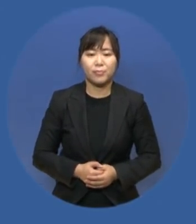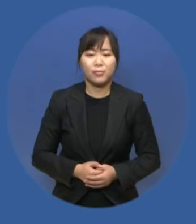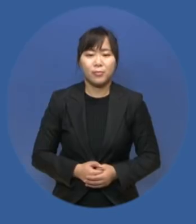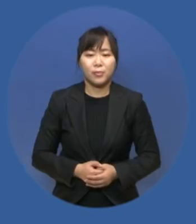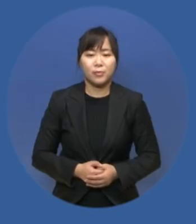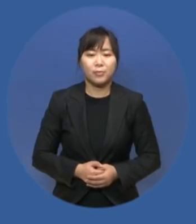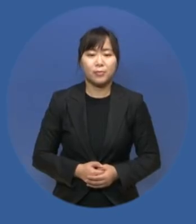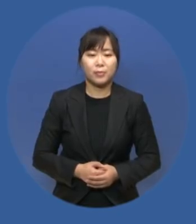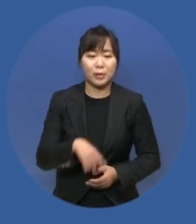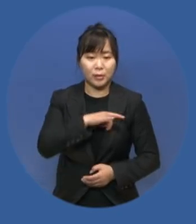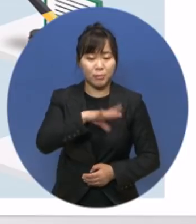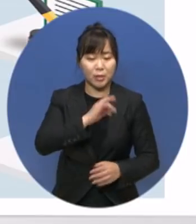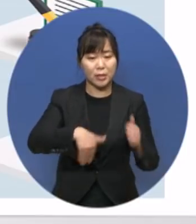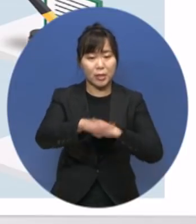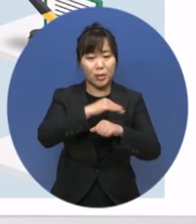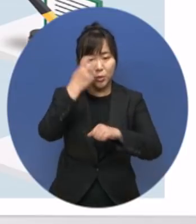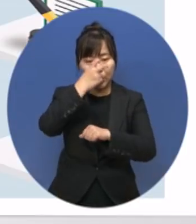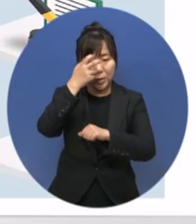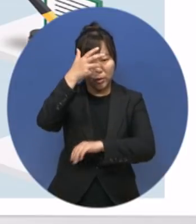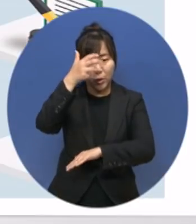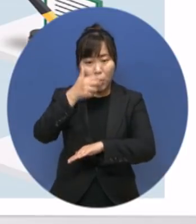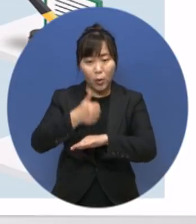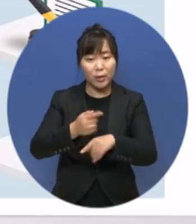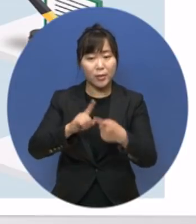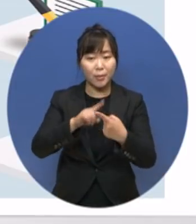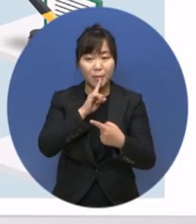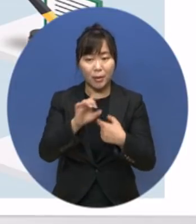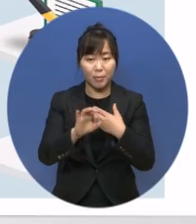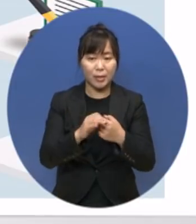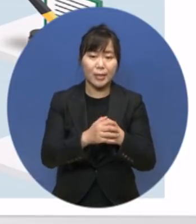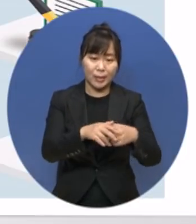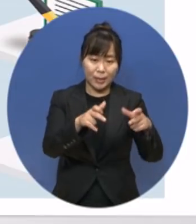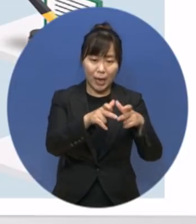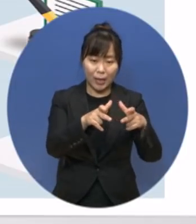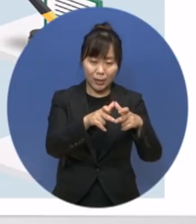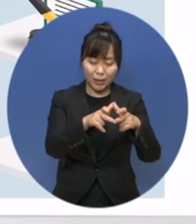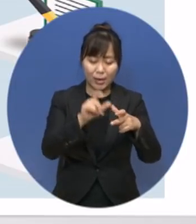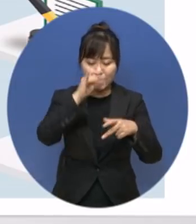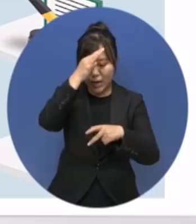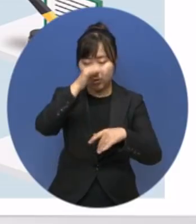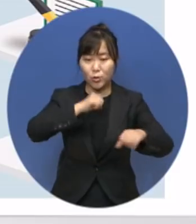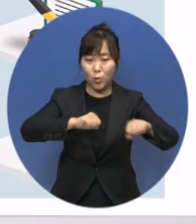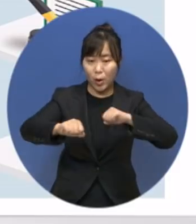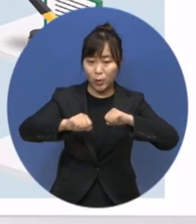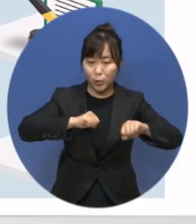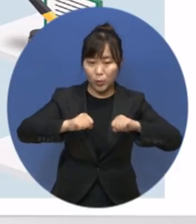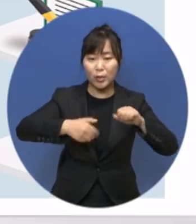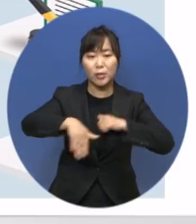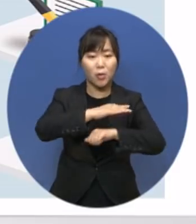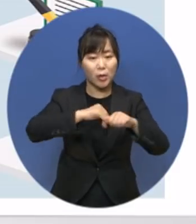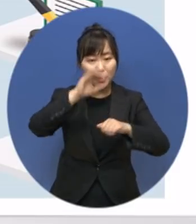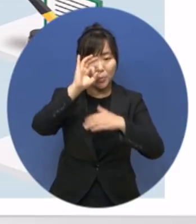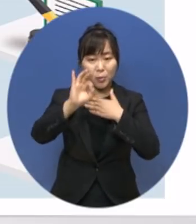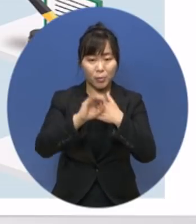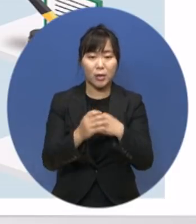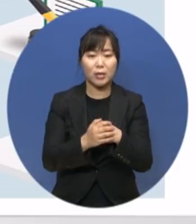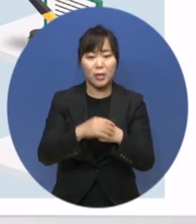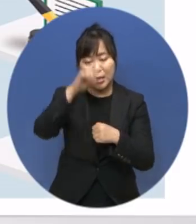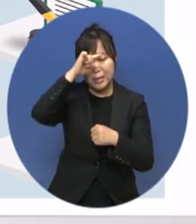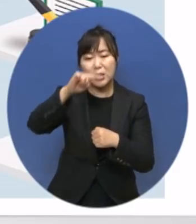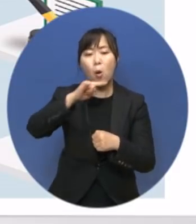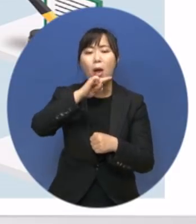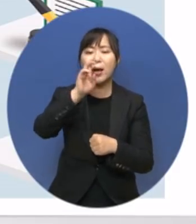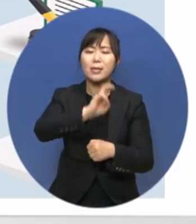먼저 실태조사의 주요 결과를 말씀드리겠습니다. 장애인들의 예술활동 현황을 보면 서양